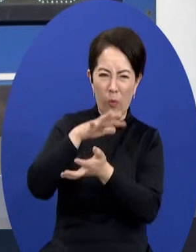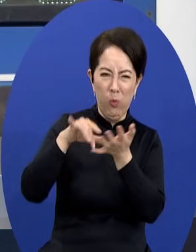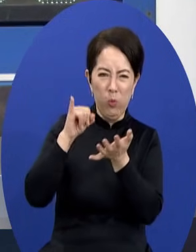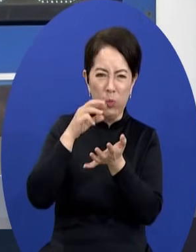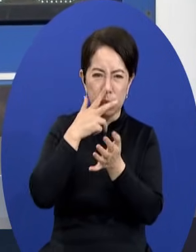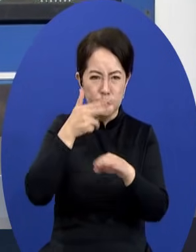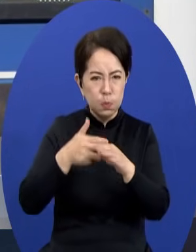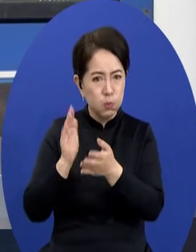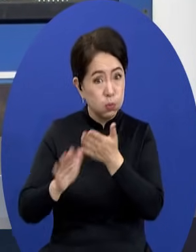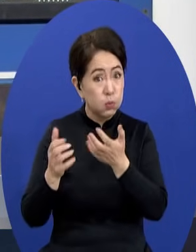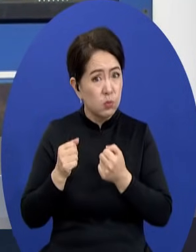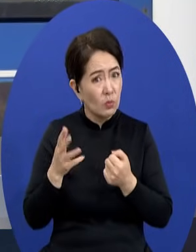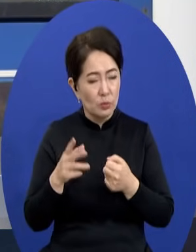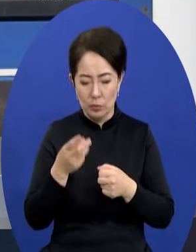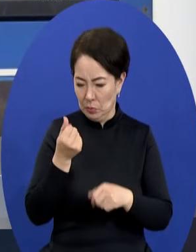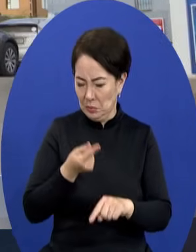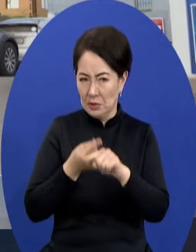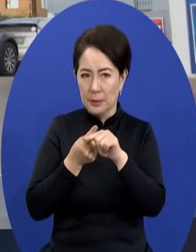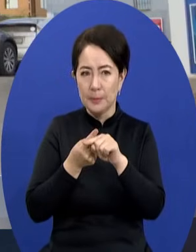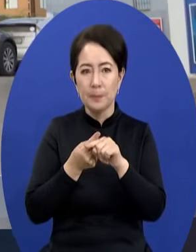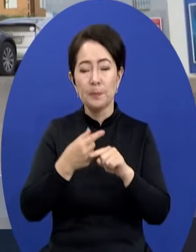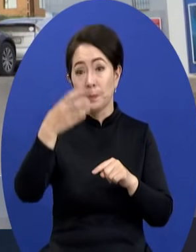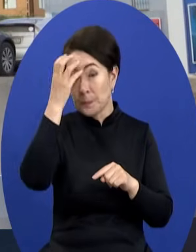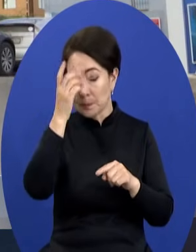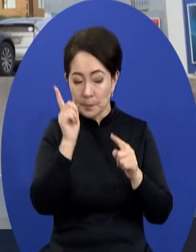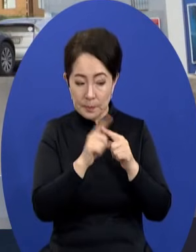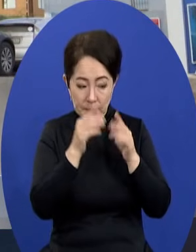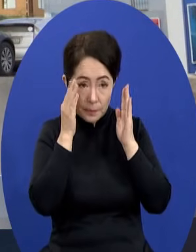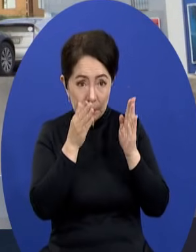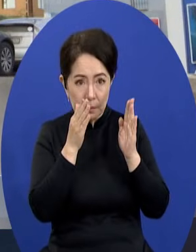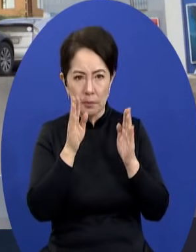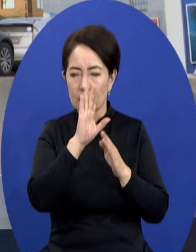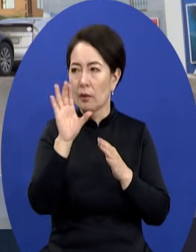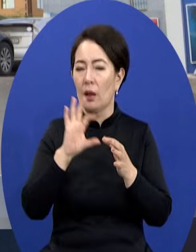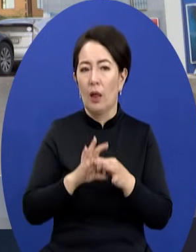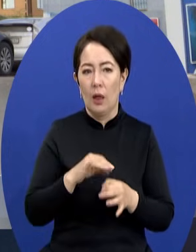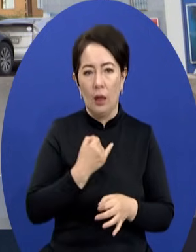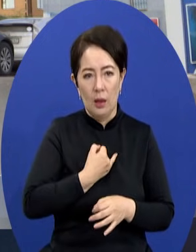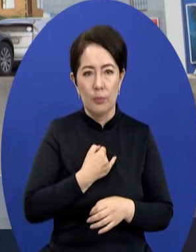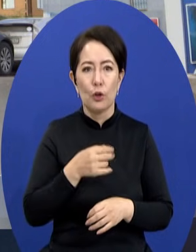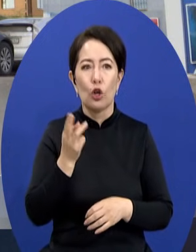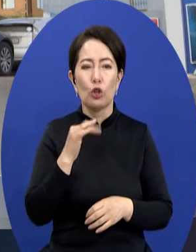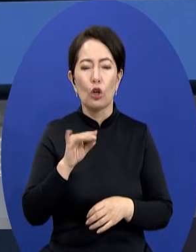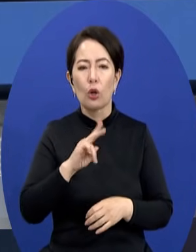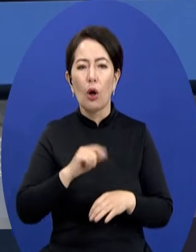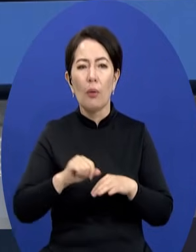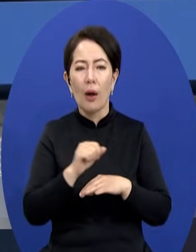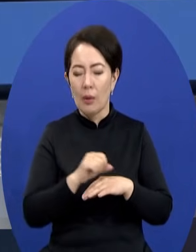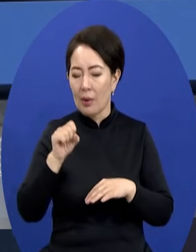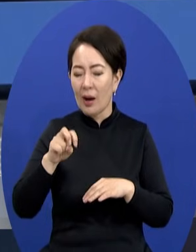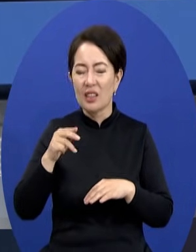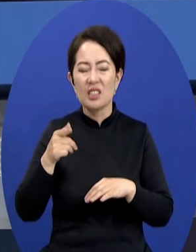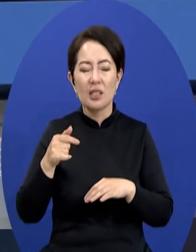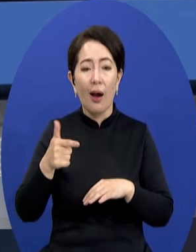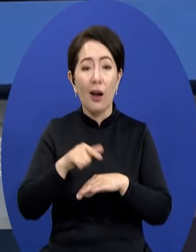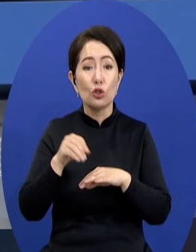эрсдэлтэй. Хоёрдугаарт үнийн өсөлтийг төр засгаас хатуу барьвал компаниуд үүд хаалгаа барина. Эцсийн дүндээ Дорногови аймгийн Алтан Ширээ суманд баригдаж байгаа